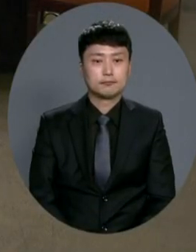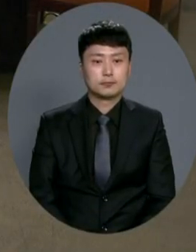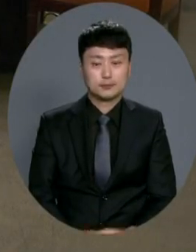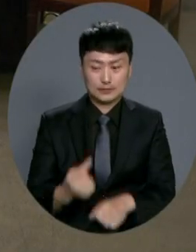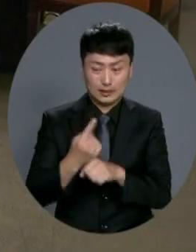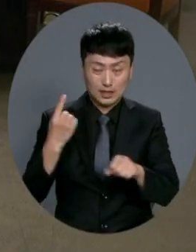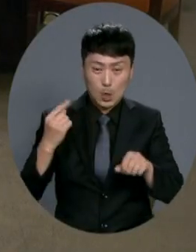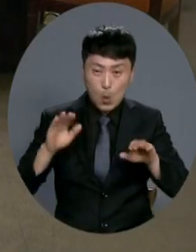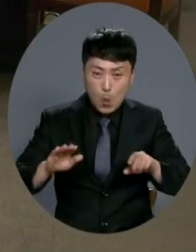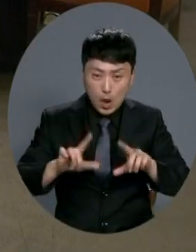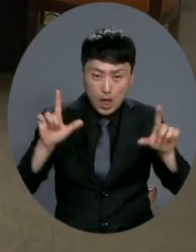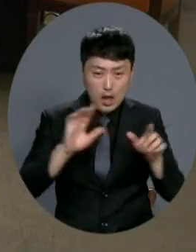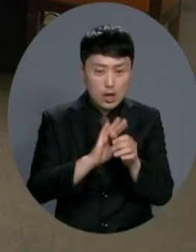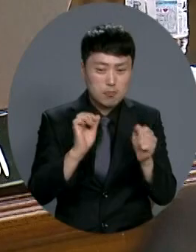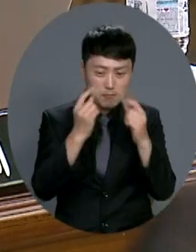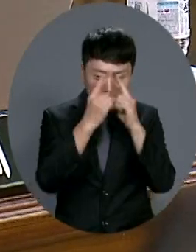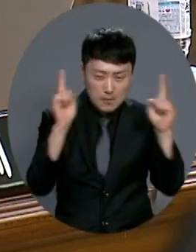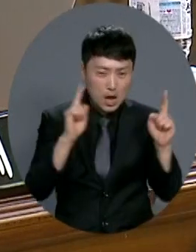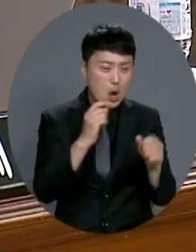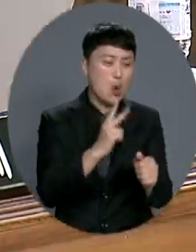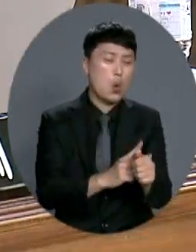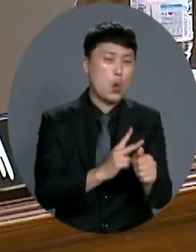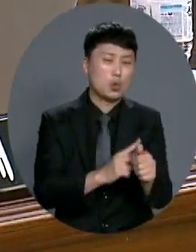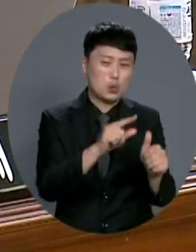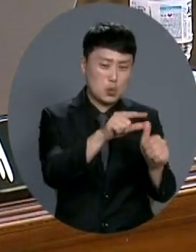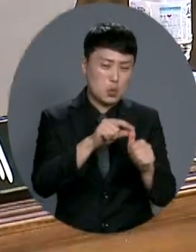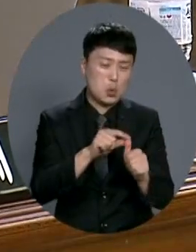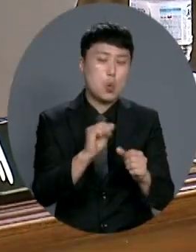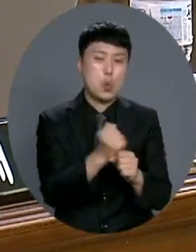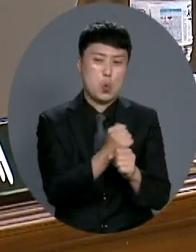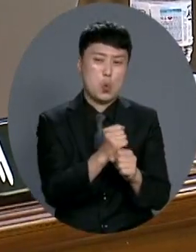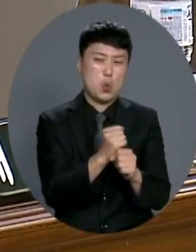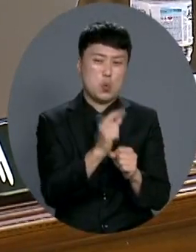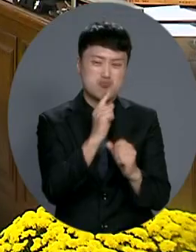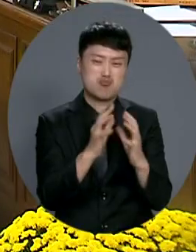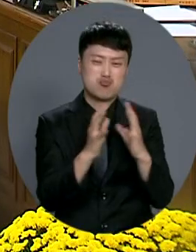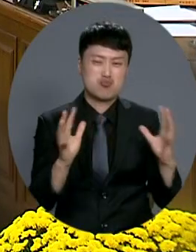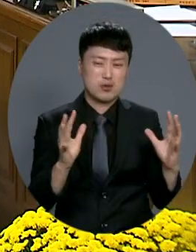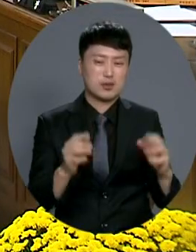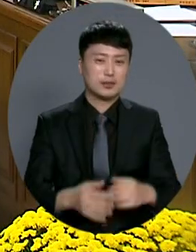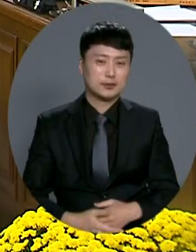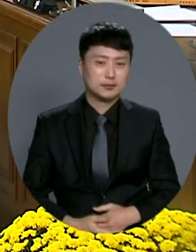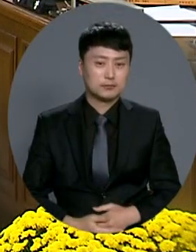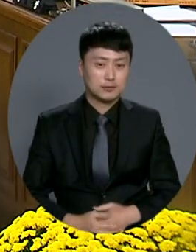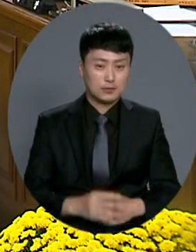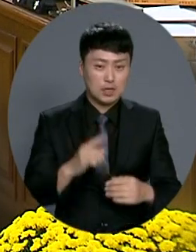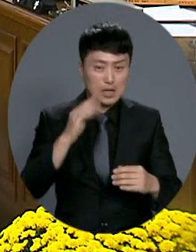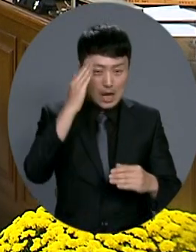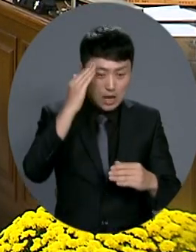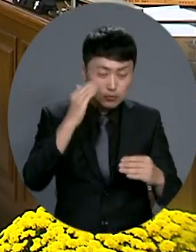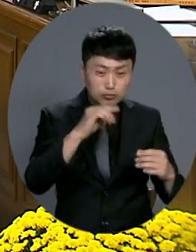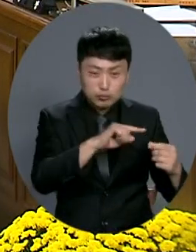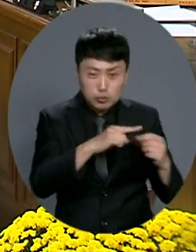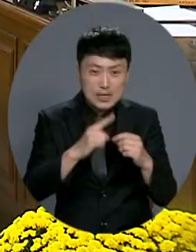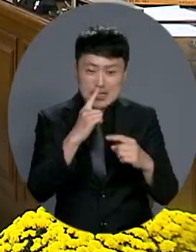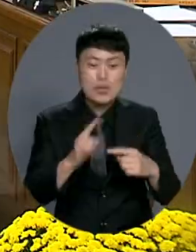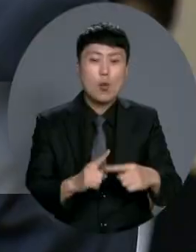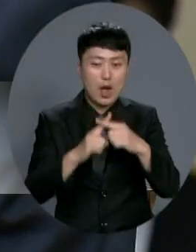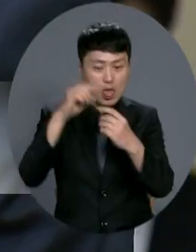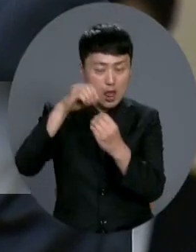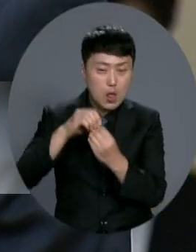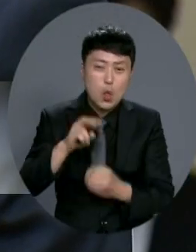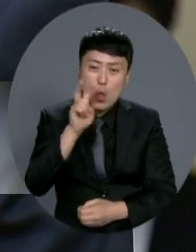지난해에 이어 올해도 경북대는 교수 채용 비리가 가장 큰 화두였습니다. 국문과, 간호학과,